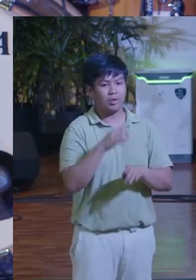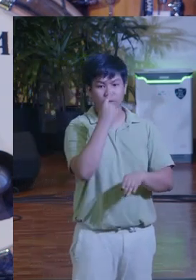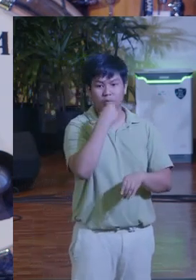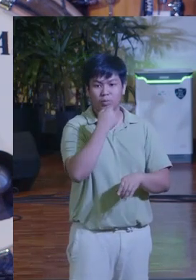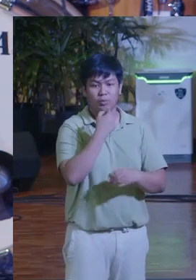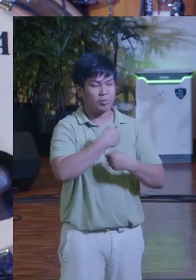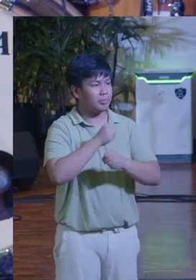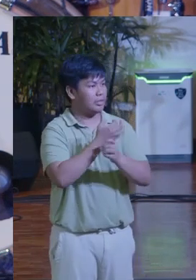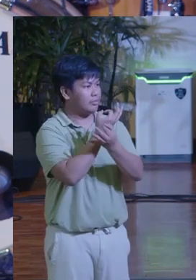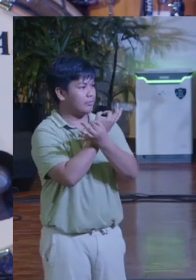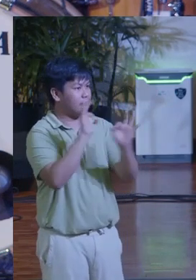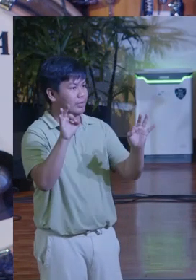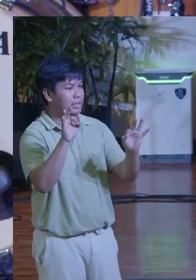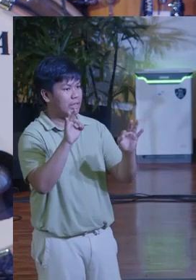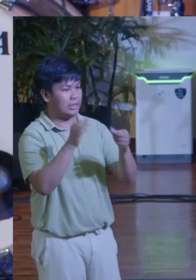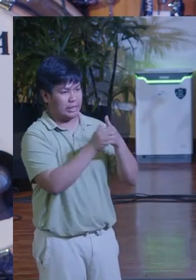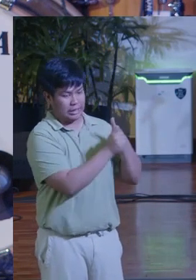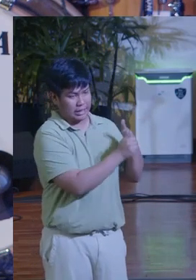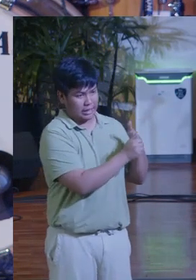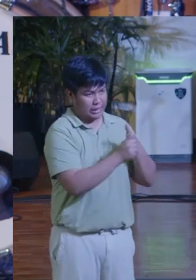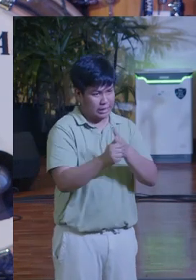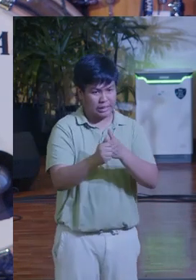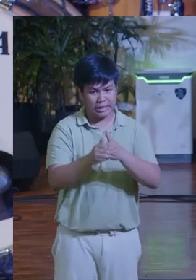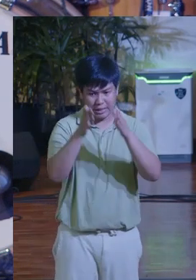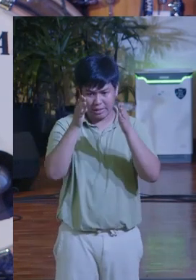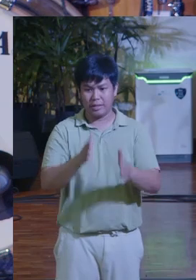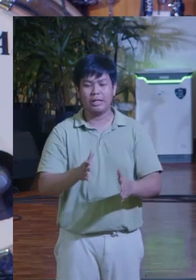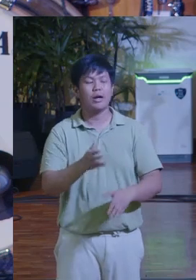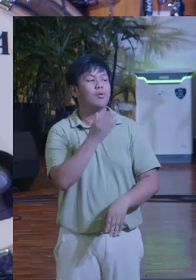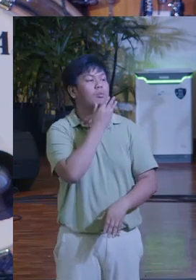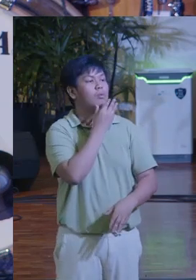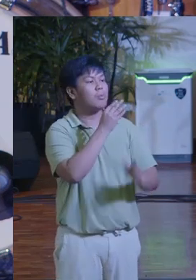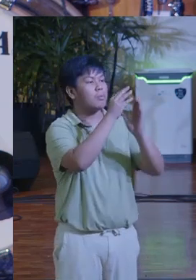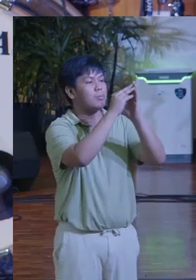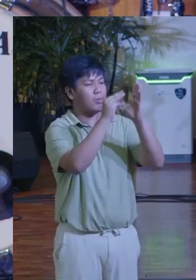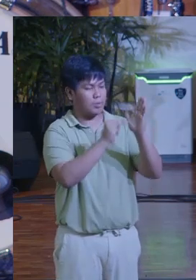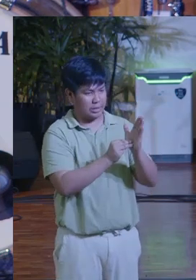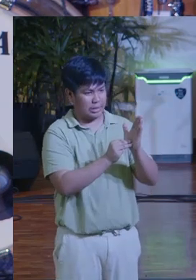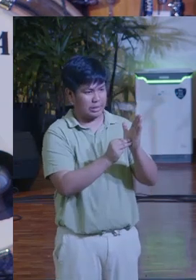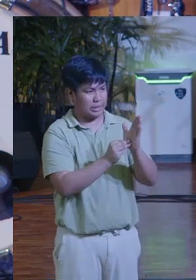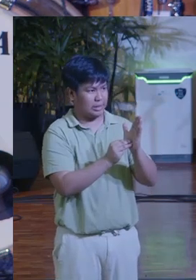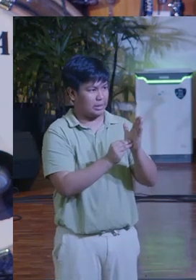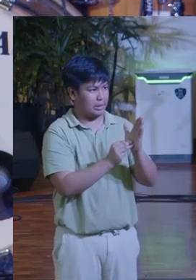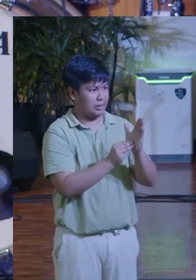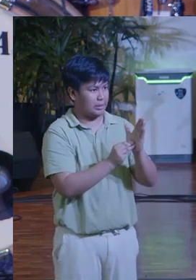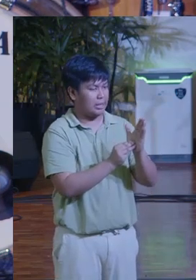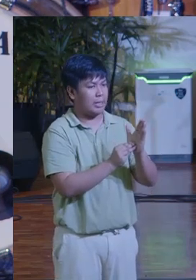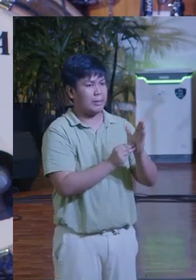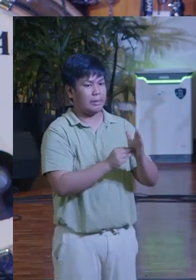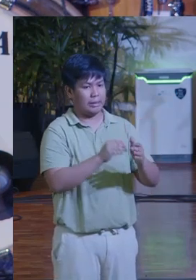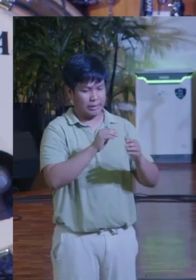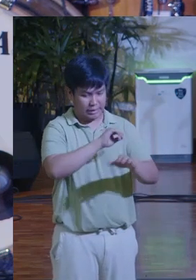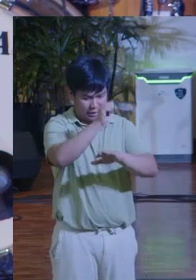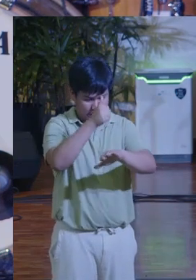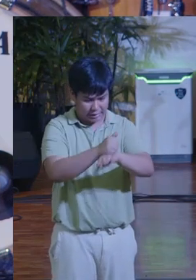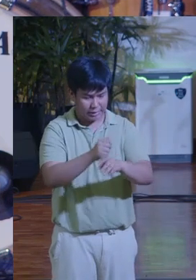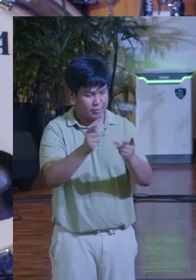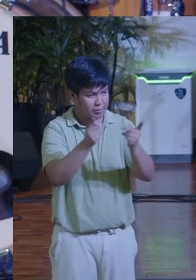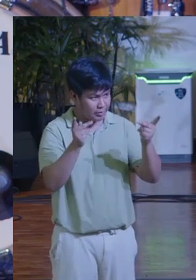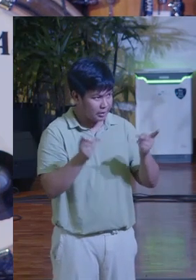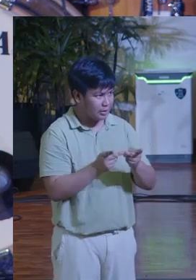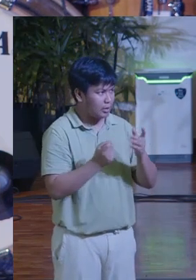ng Israel, si Moses, ay niligtas ng Diyos at nilagay sa pinakamahusay na lugar para siya ay